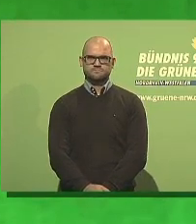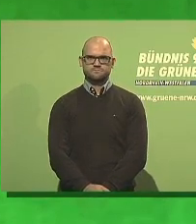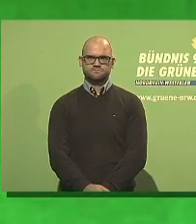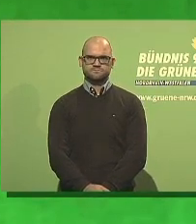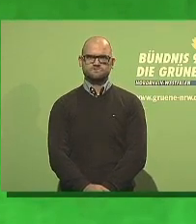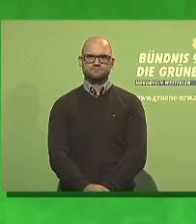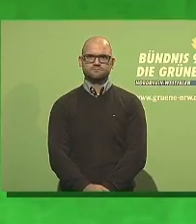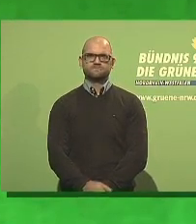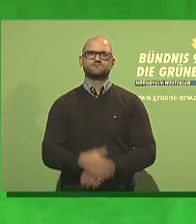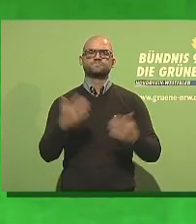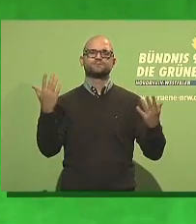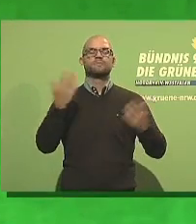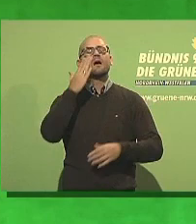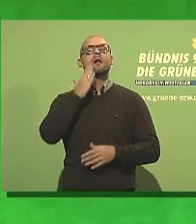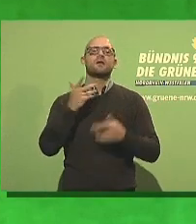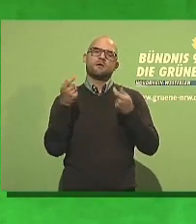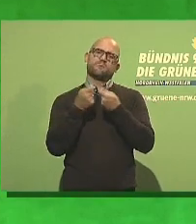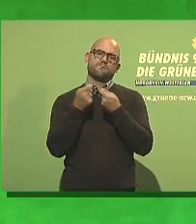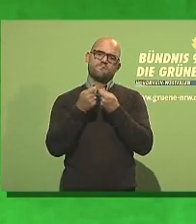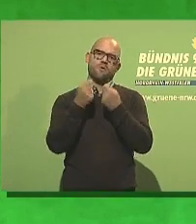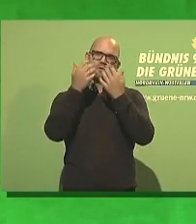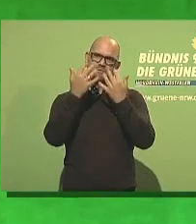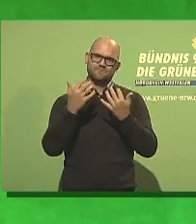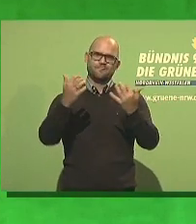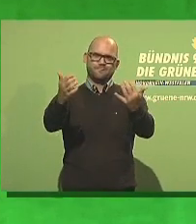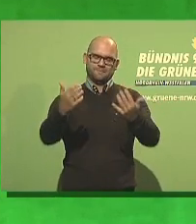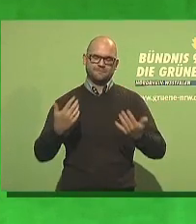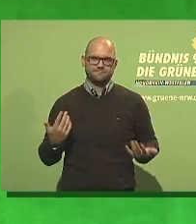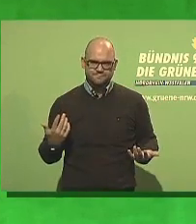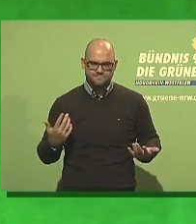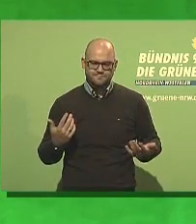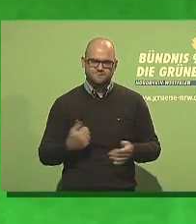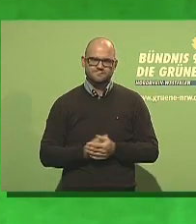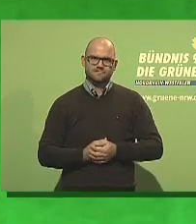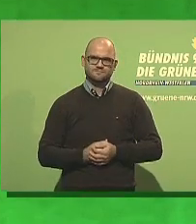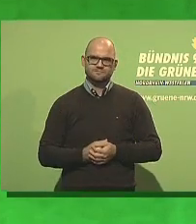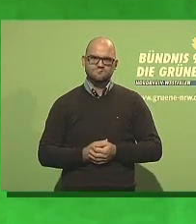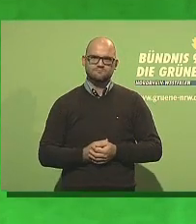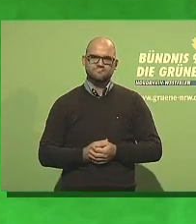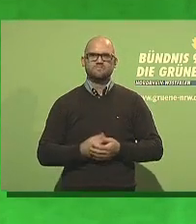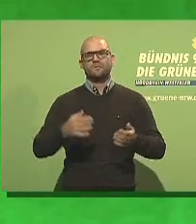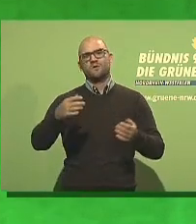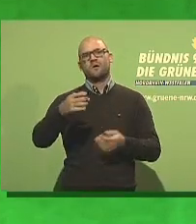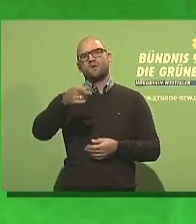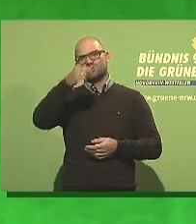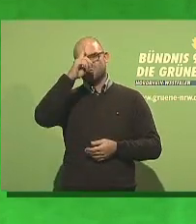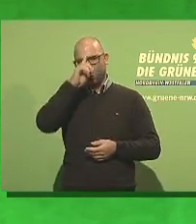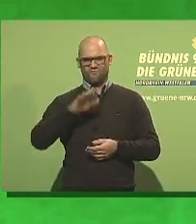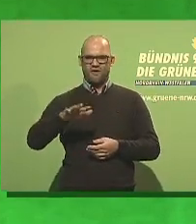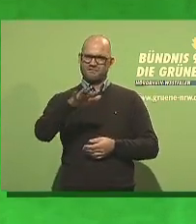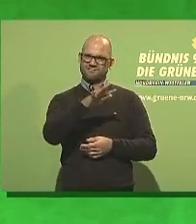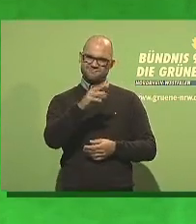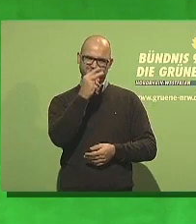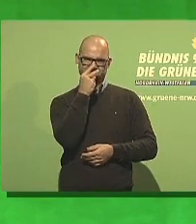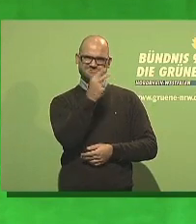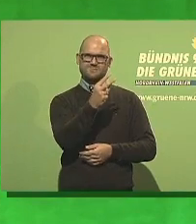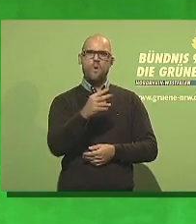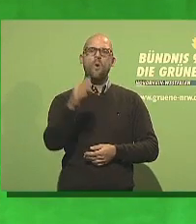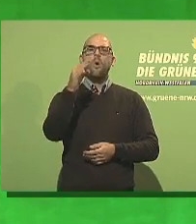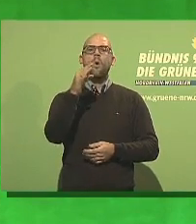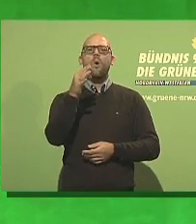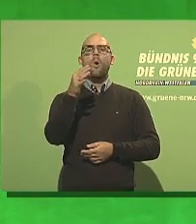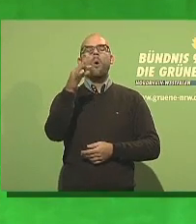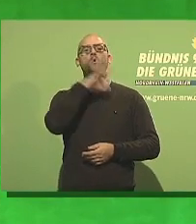Liebe Freundinnen und Freunde, es ist schon eine Schande, dass Deutschland sich bei der Korruptionsbekämpfung in der